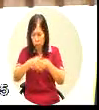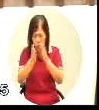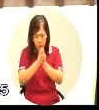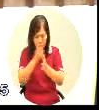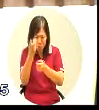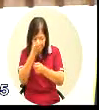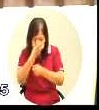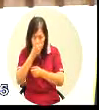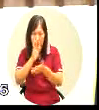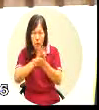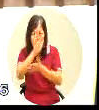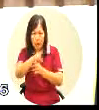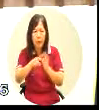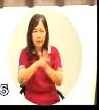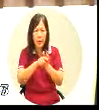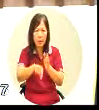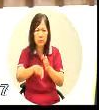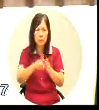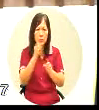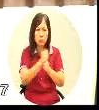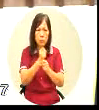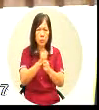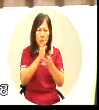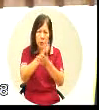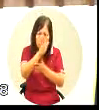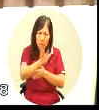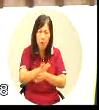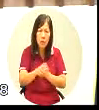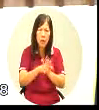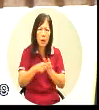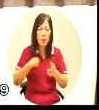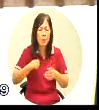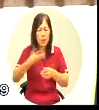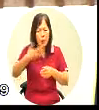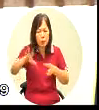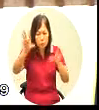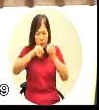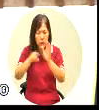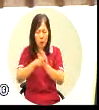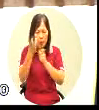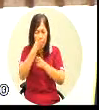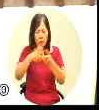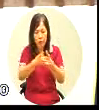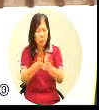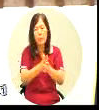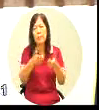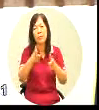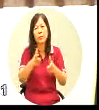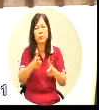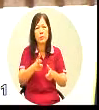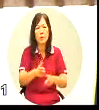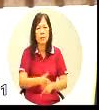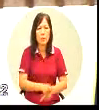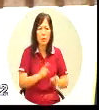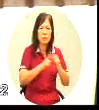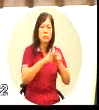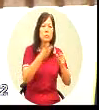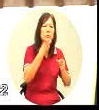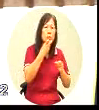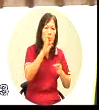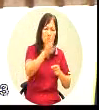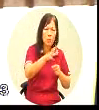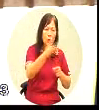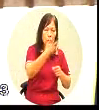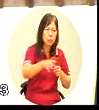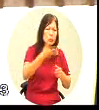讨下，把这个东西做出来以后，也许因为我们不是水资源管理的单位嘛，它有中央有水利署